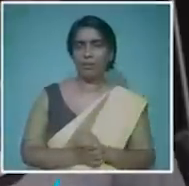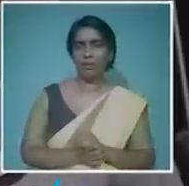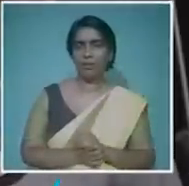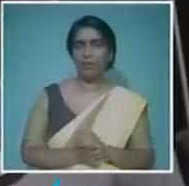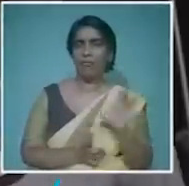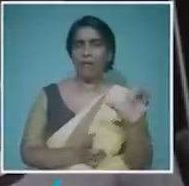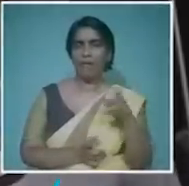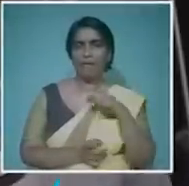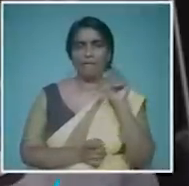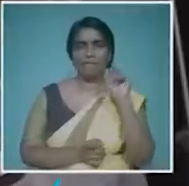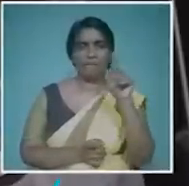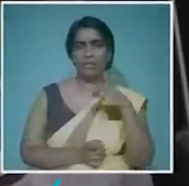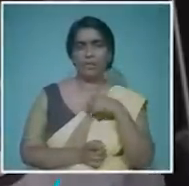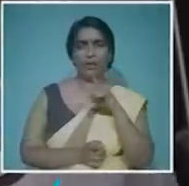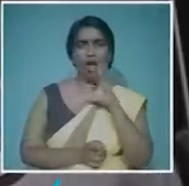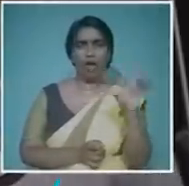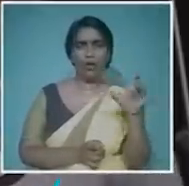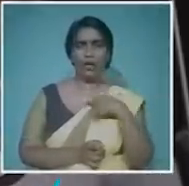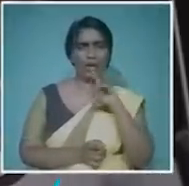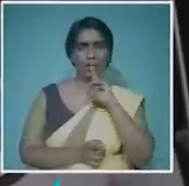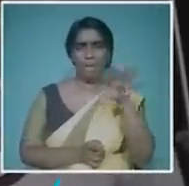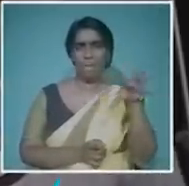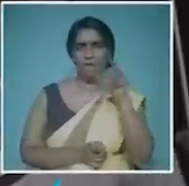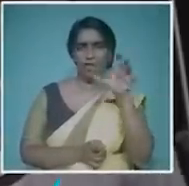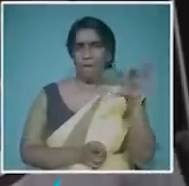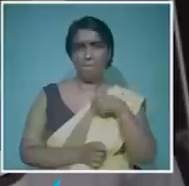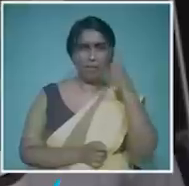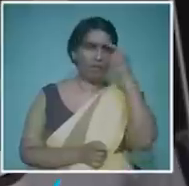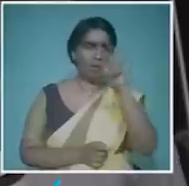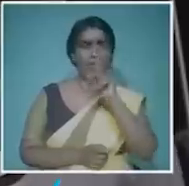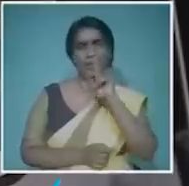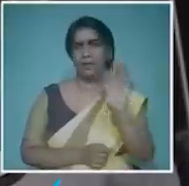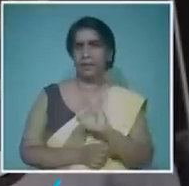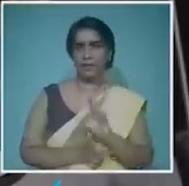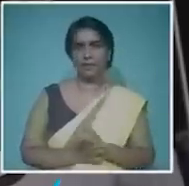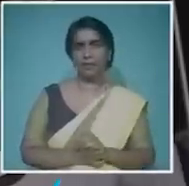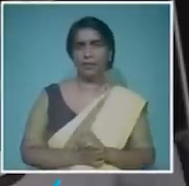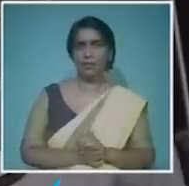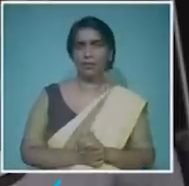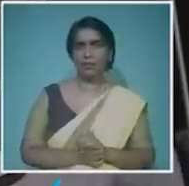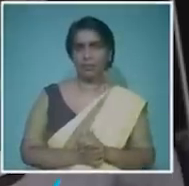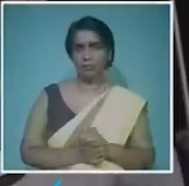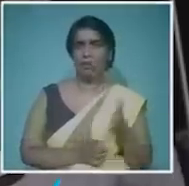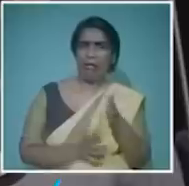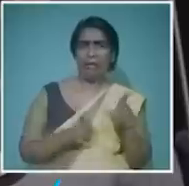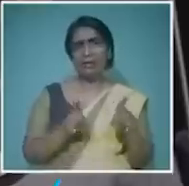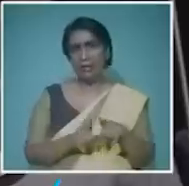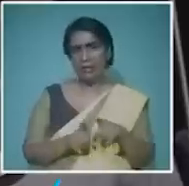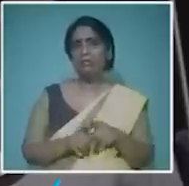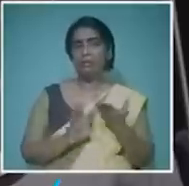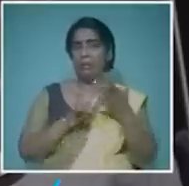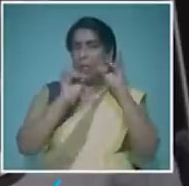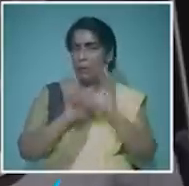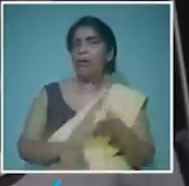පපට් කියන වචනේ හෝ රූකඩේ කියන වචනේ මම පාවිච්චි කරන්න කැමති නෑ ඔබතුමා සම්බන්ධයෙන්. එහෙම අන්තේවාසික මහාචාර්යවරුත් ඉන්නවා. එහෙමයි හිටපු ඉඳ තමයි මේ